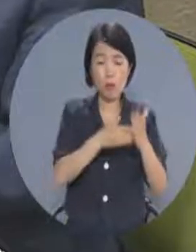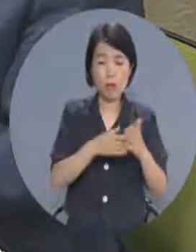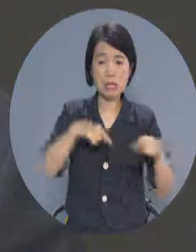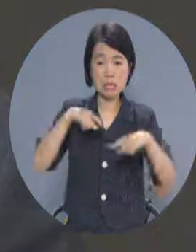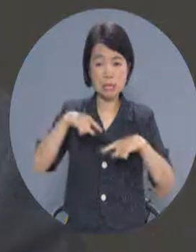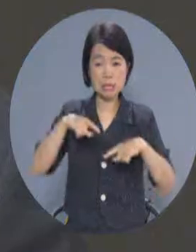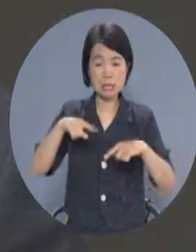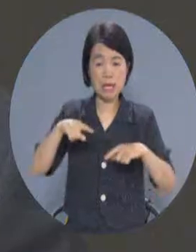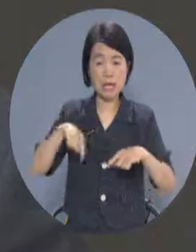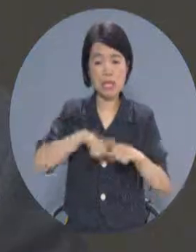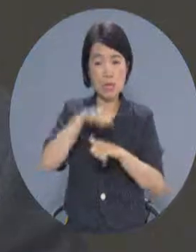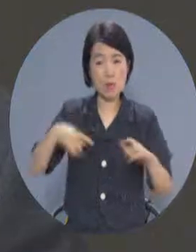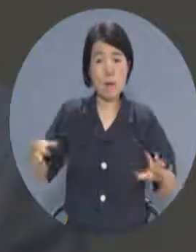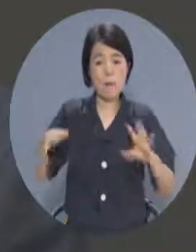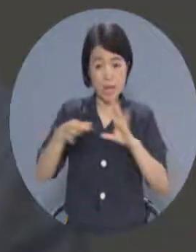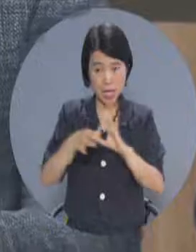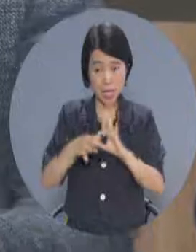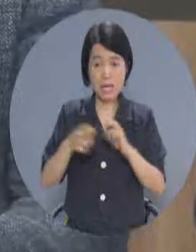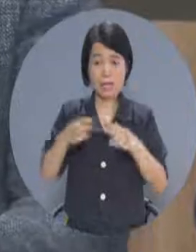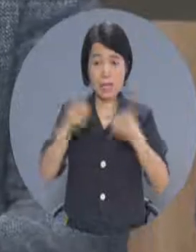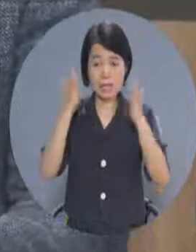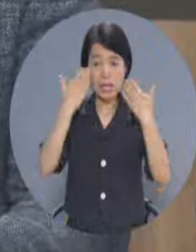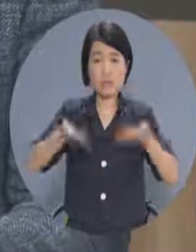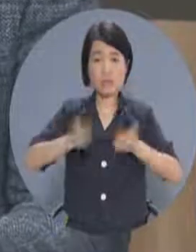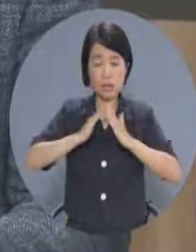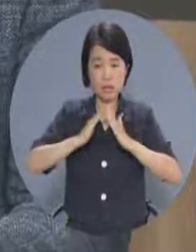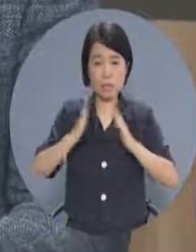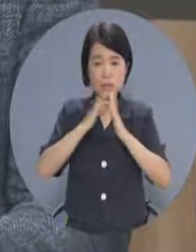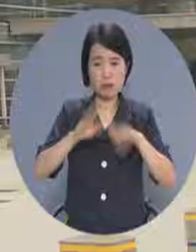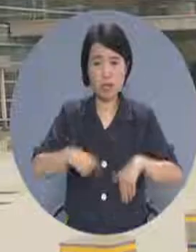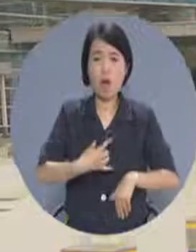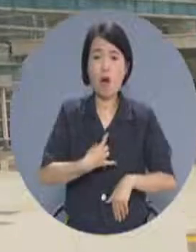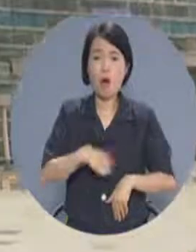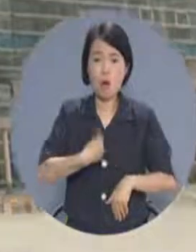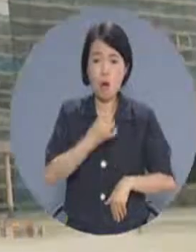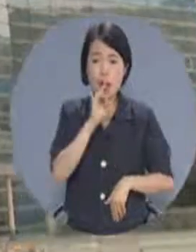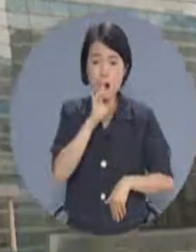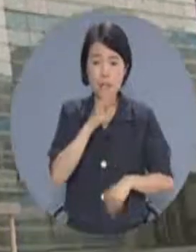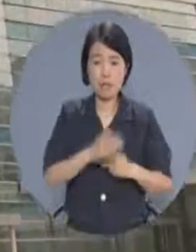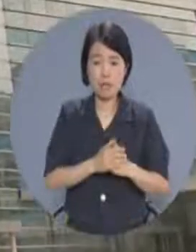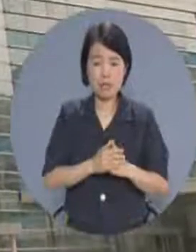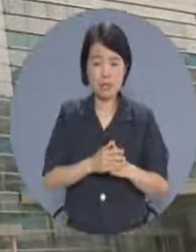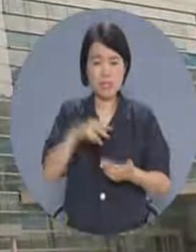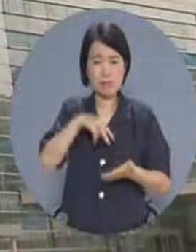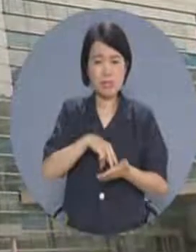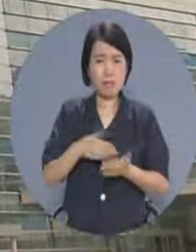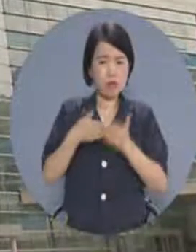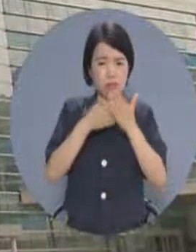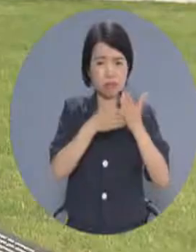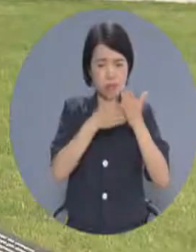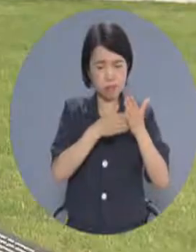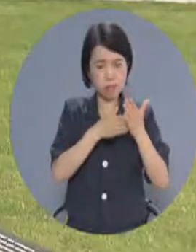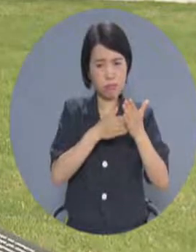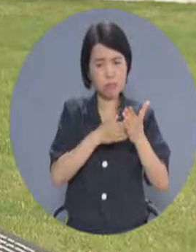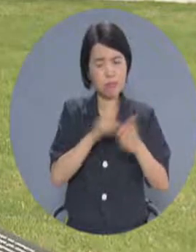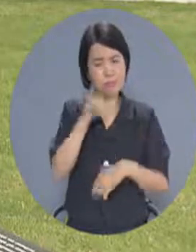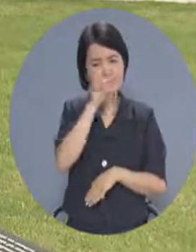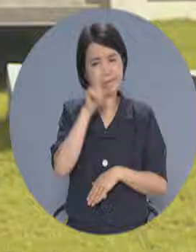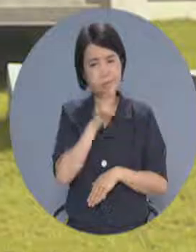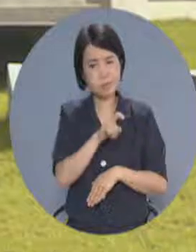정치적 사안이 된 의대 신설 문제를 전남 홀로 전남의 사정만 외치는 게 최선인지